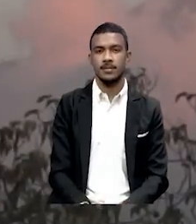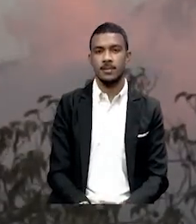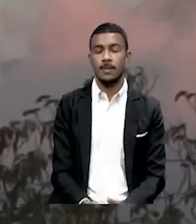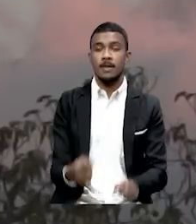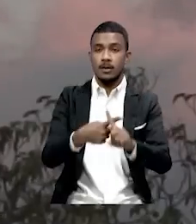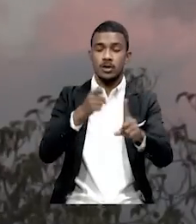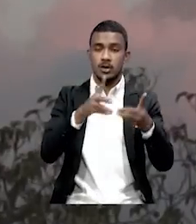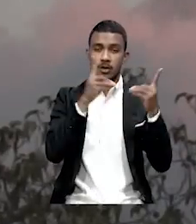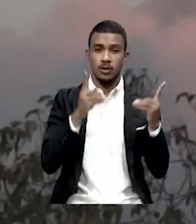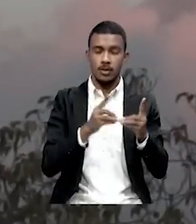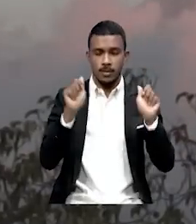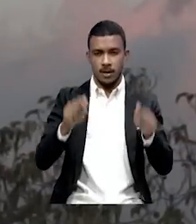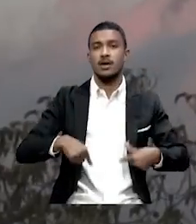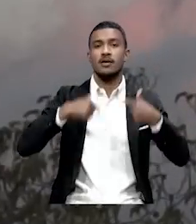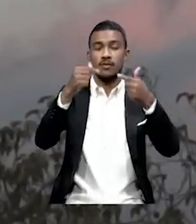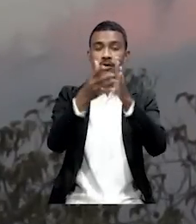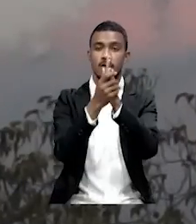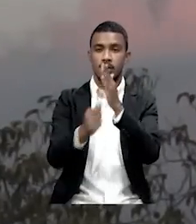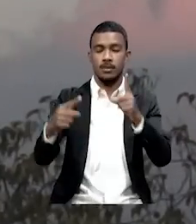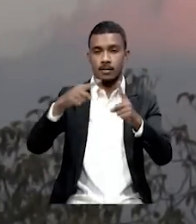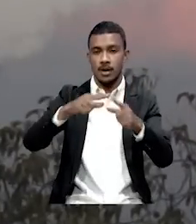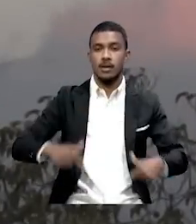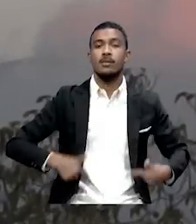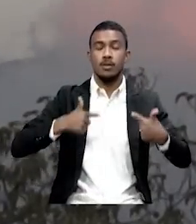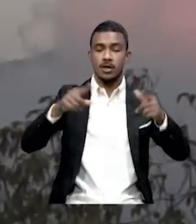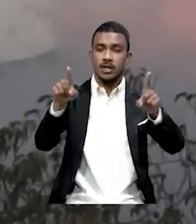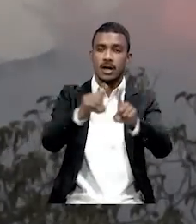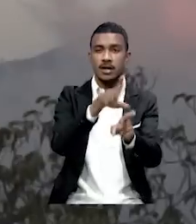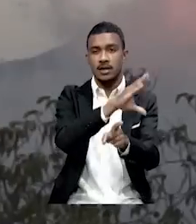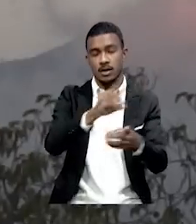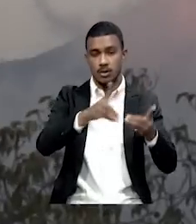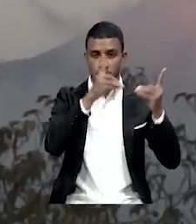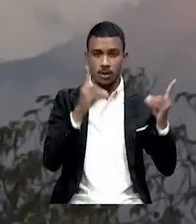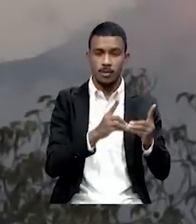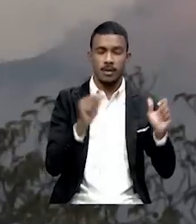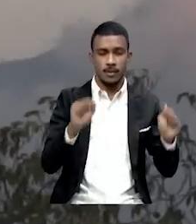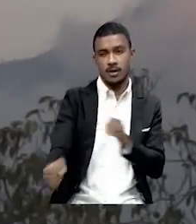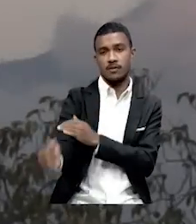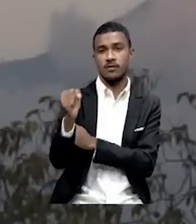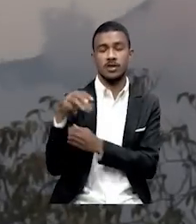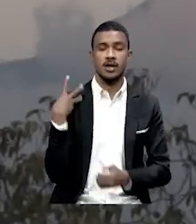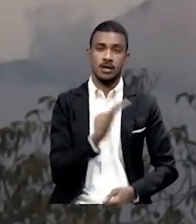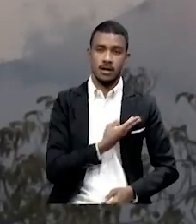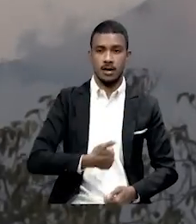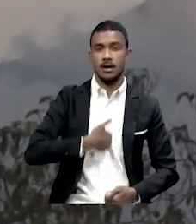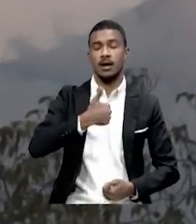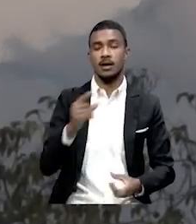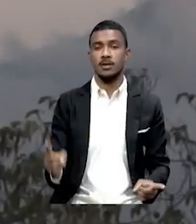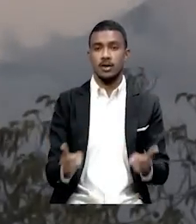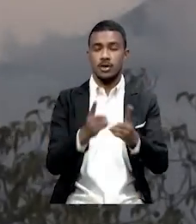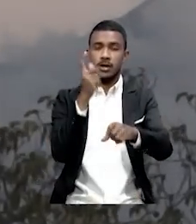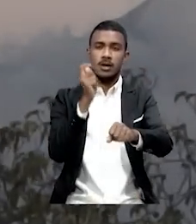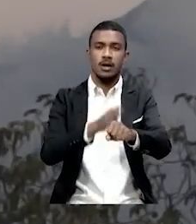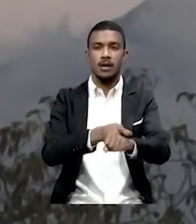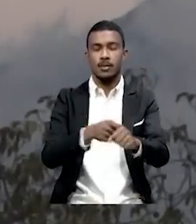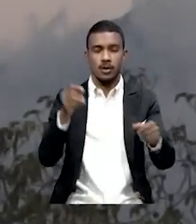Husi doming bele fu esperança ba Moris. Basa, doming bele a força itaneang, hodi a soro situação moruk e a